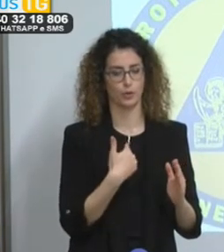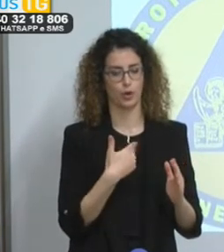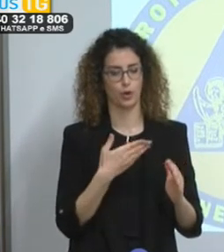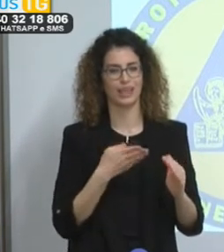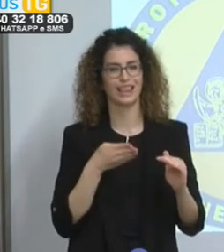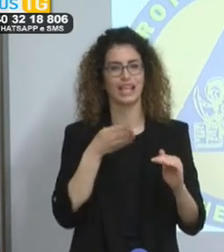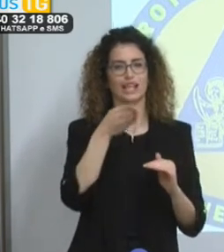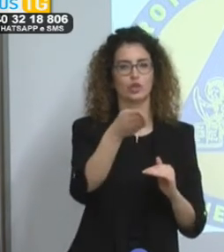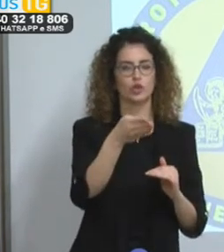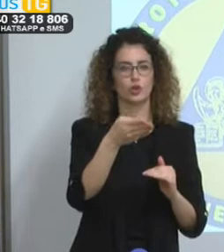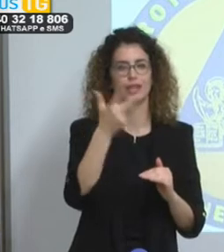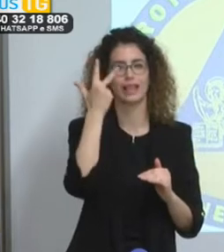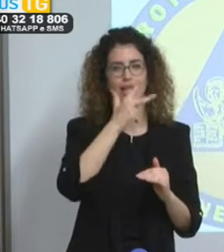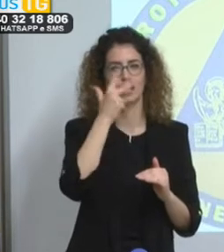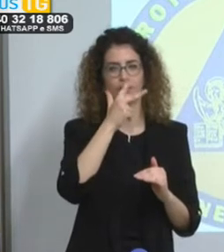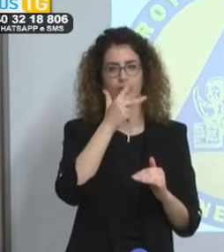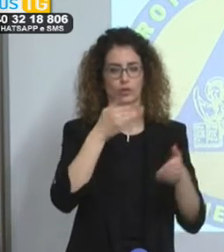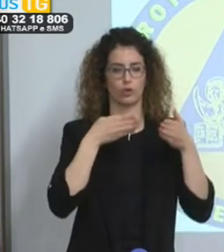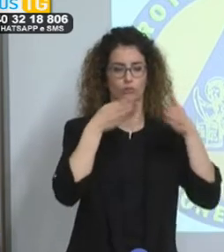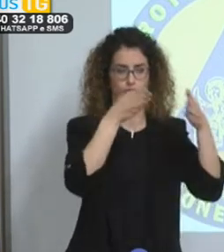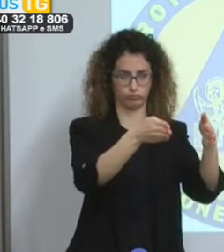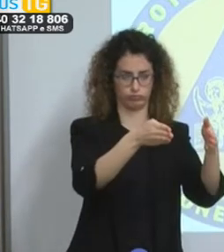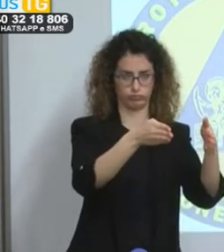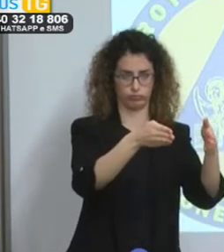direzione verso Treviso, quindi una canna.